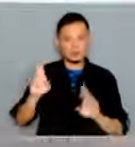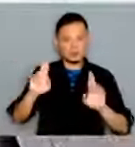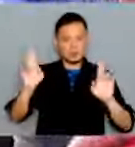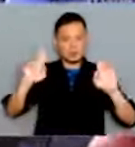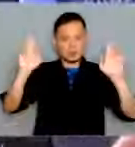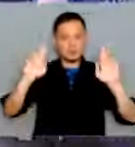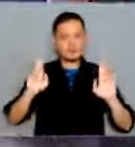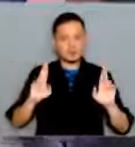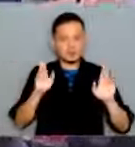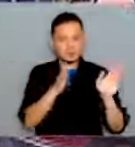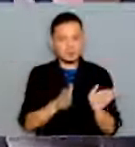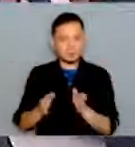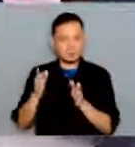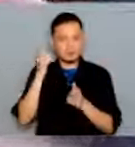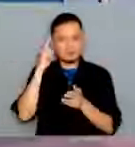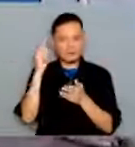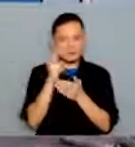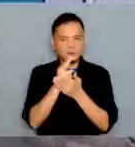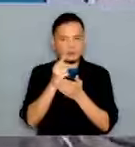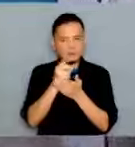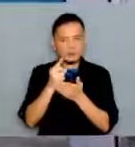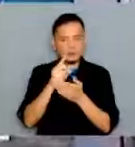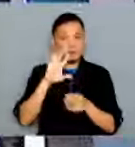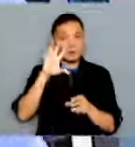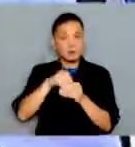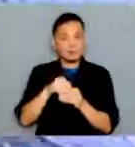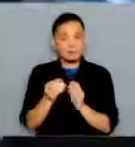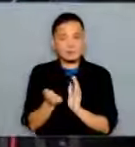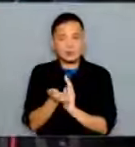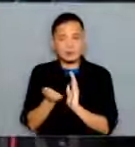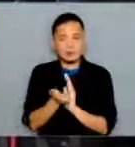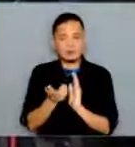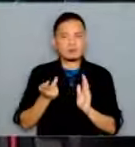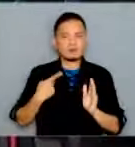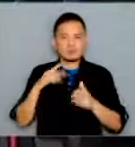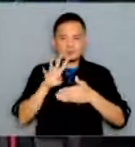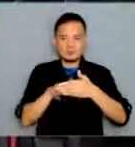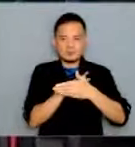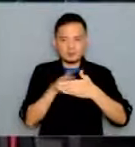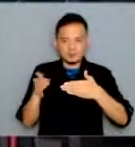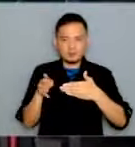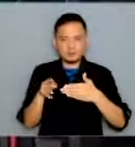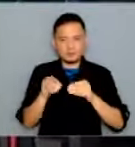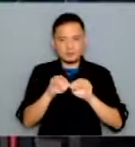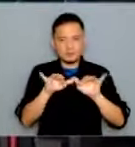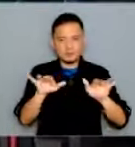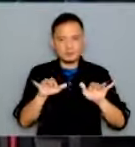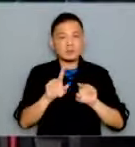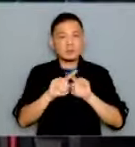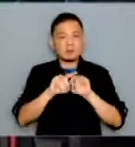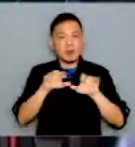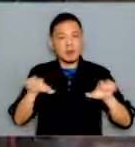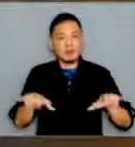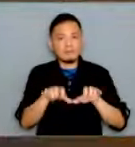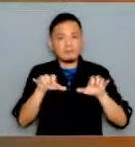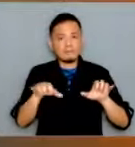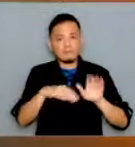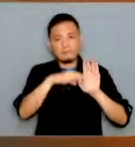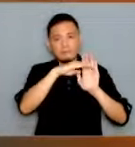Santa. Kasama na riyan ang Pasig na naglatag na ng Holy Week schedule. Base yan sa mga aktibidad na itinakda ng Pasig